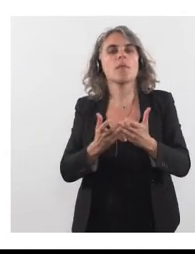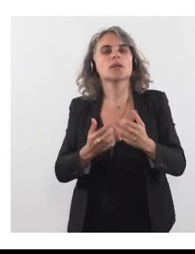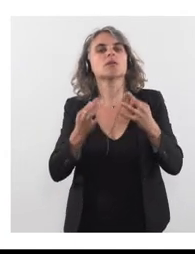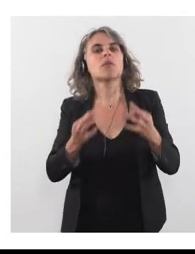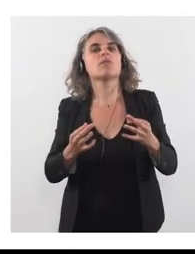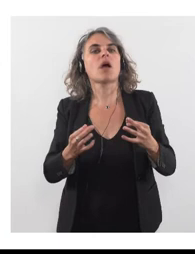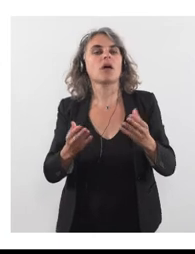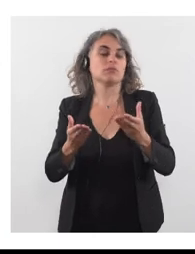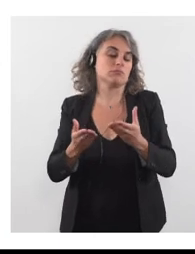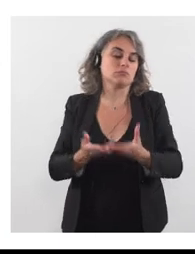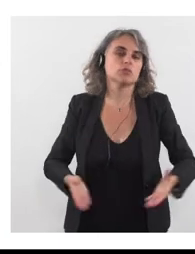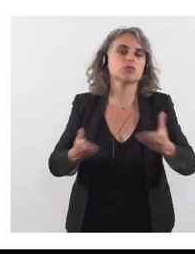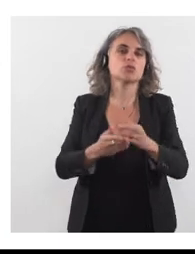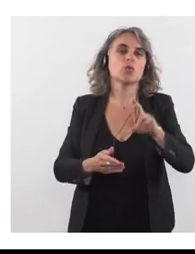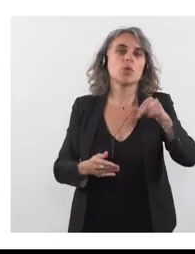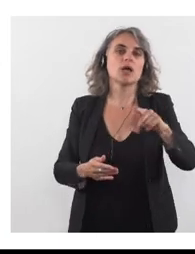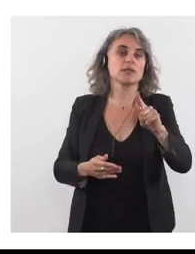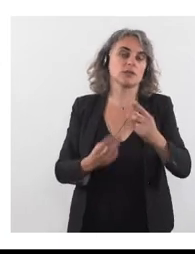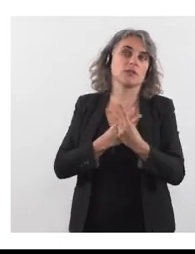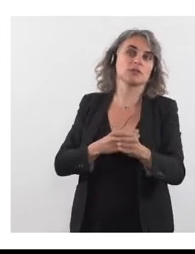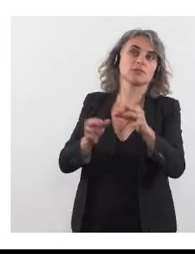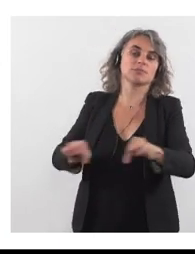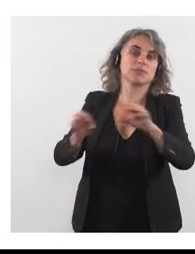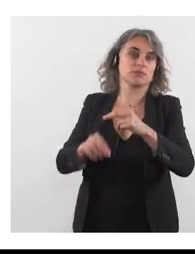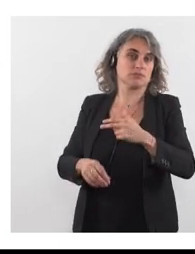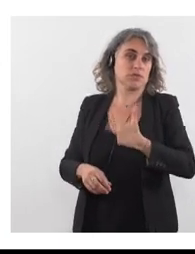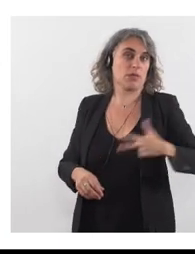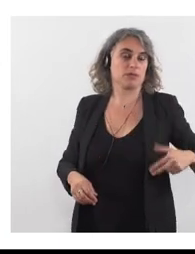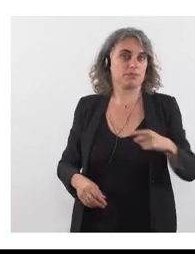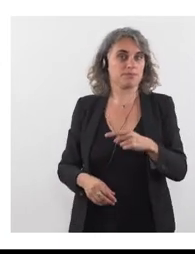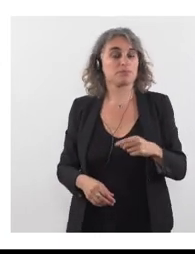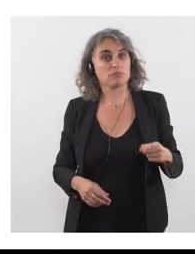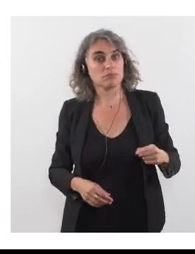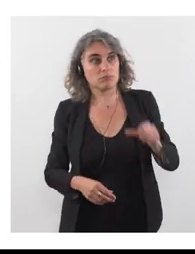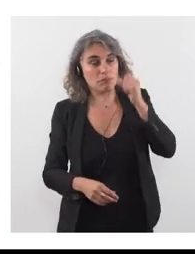Ring contre Danemark. La Belgique est intervenue et on a alimenté